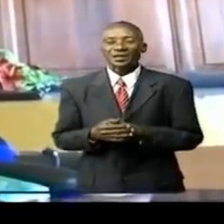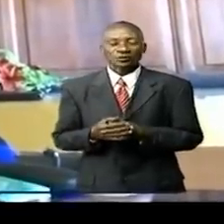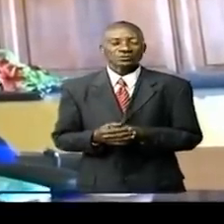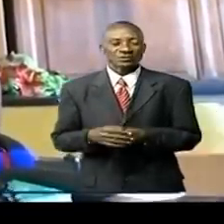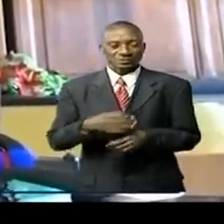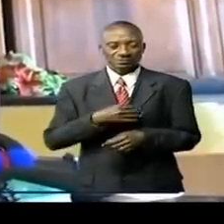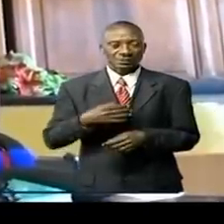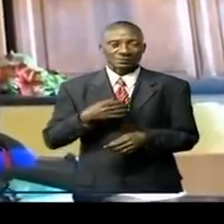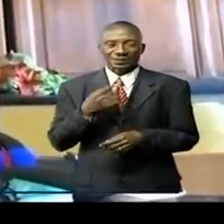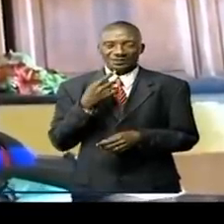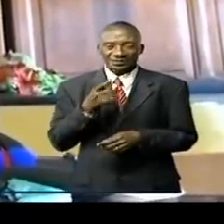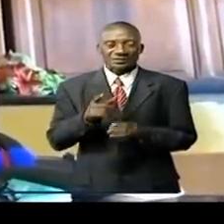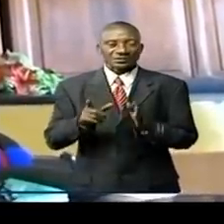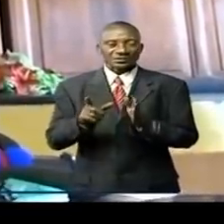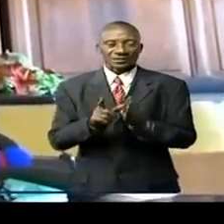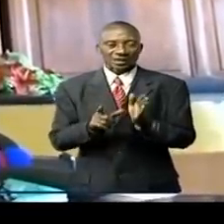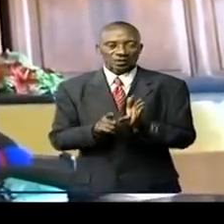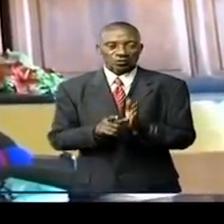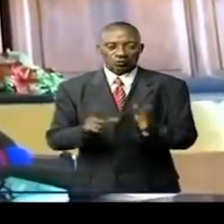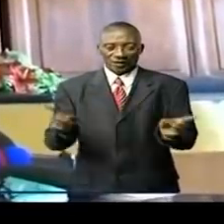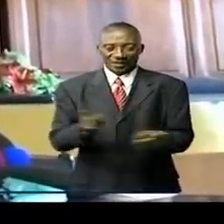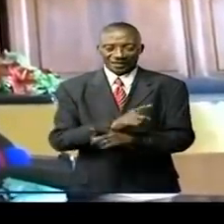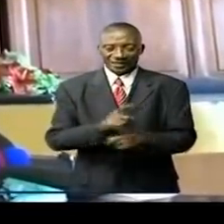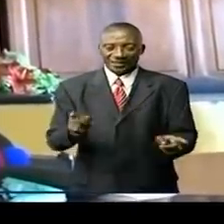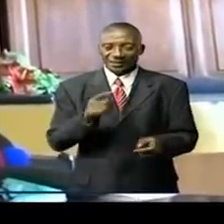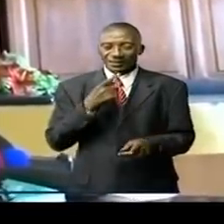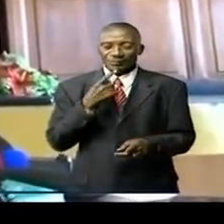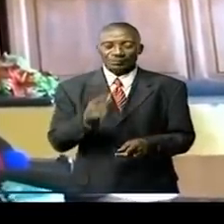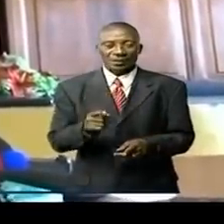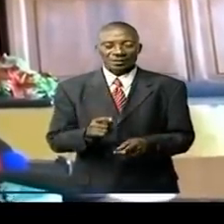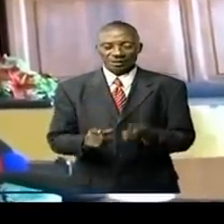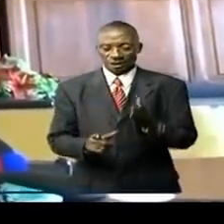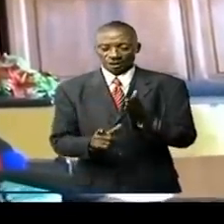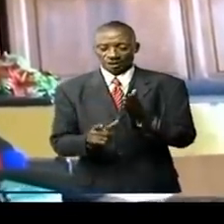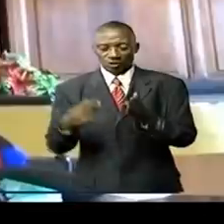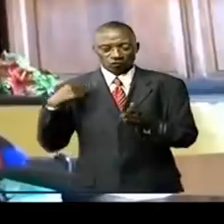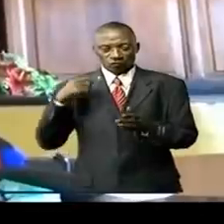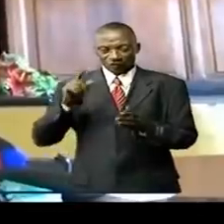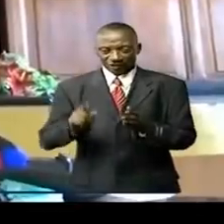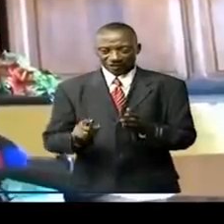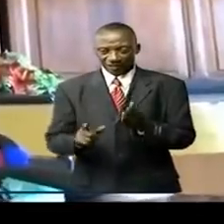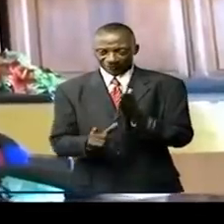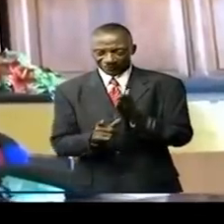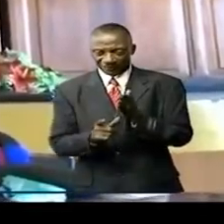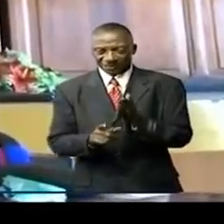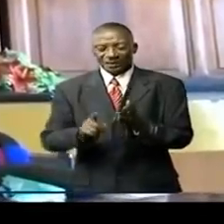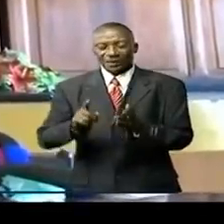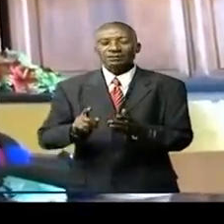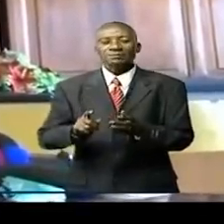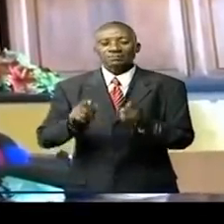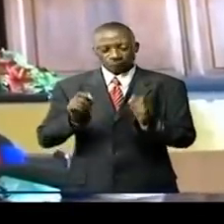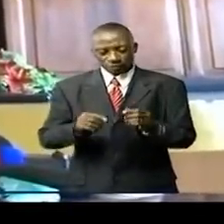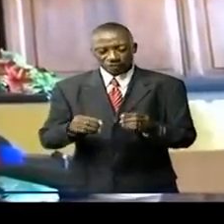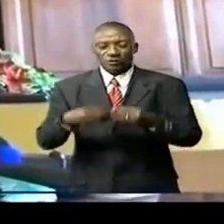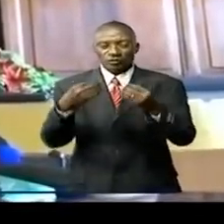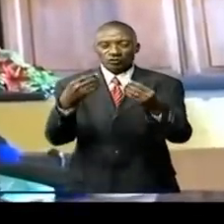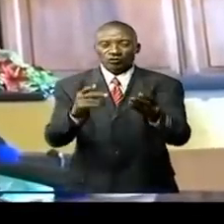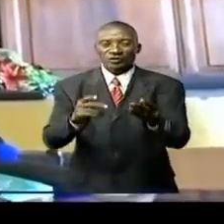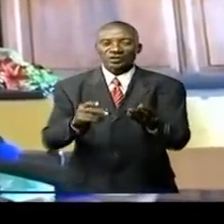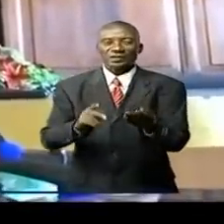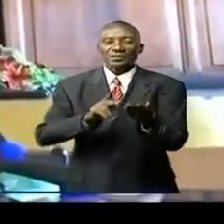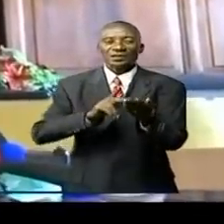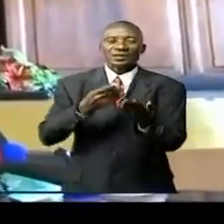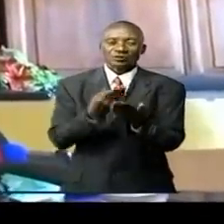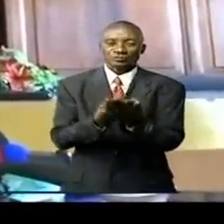loi n'interdit à un gouverneur intérimaire de déposer un projet budgétaire, d'où la motivation de son institution